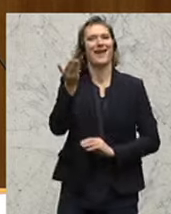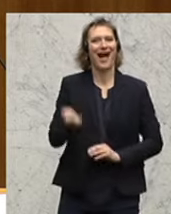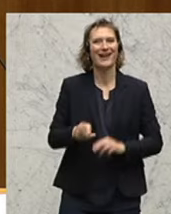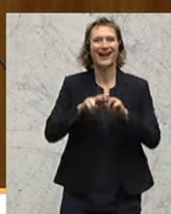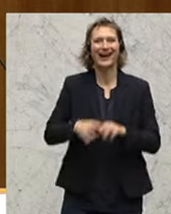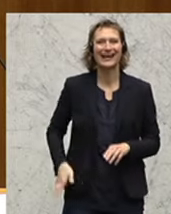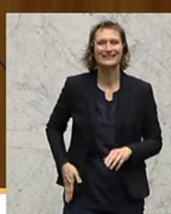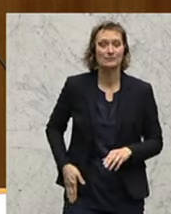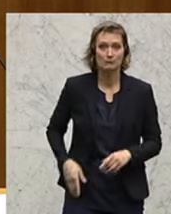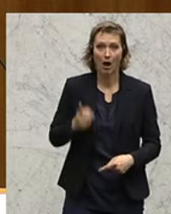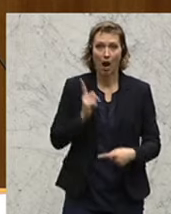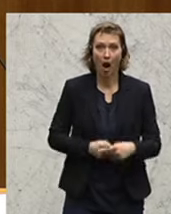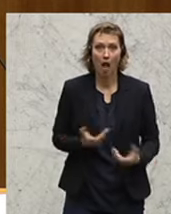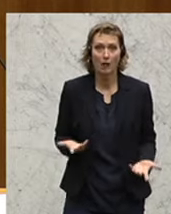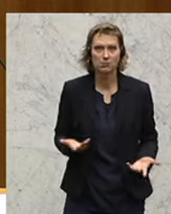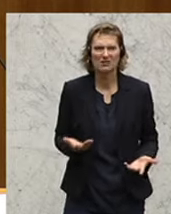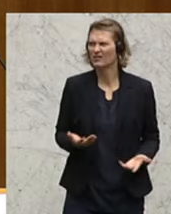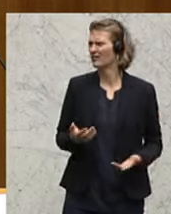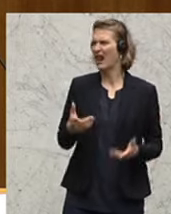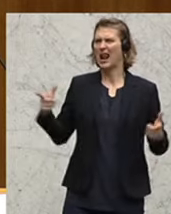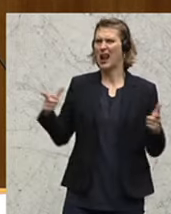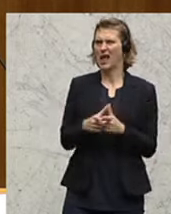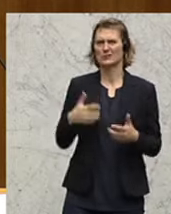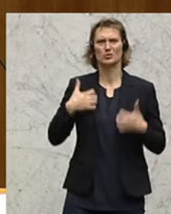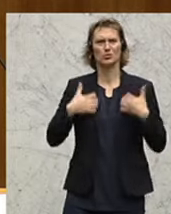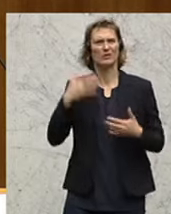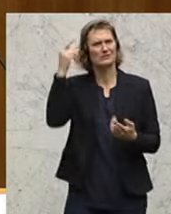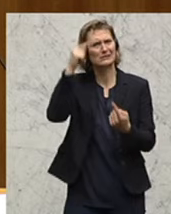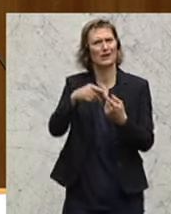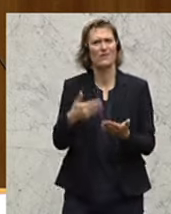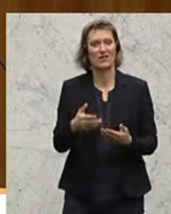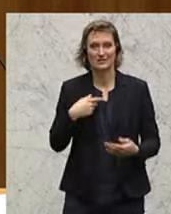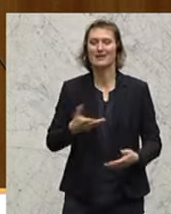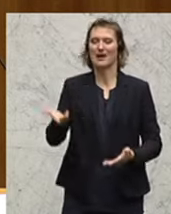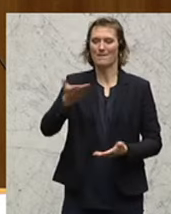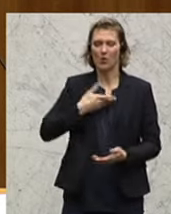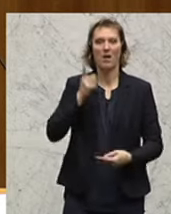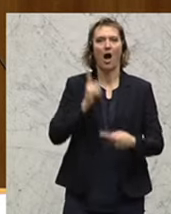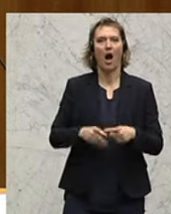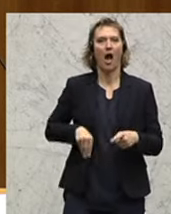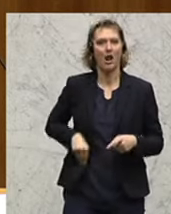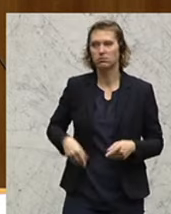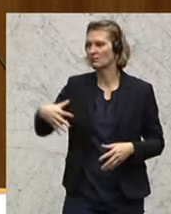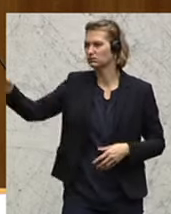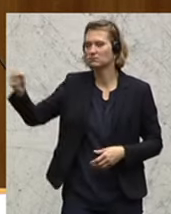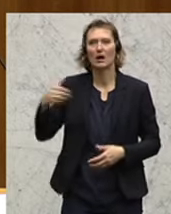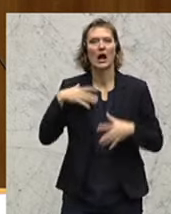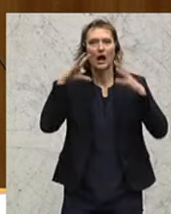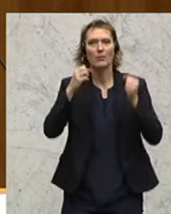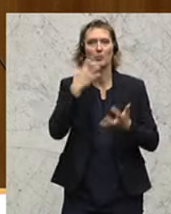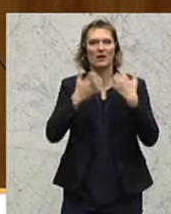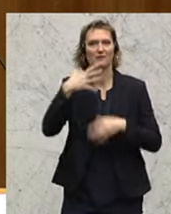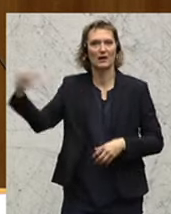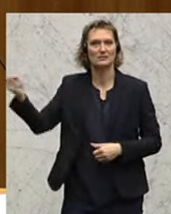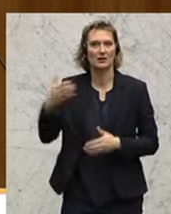bleibt ihm davon ungefähr die Hälfte. Was ist das für ein Leistungsanreiz, ja, wenn mir die Hälfte von allem, was ich kriege, die Republik wegfrisst?